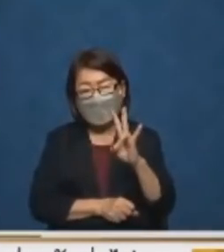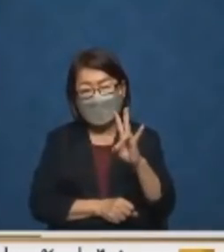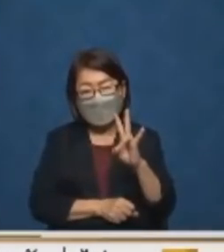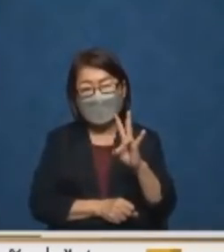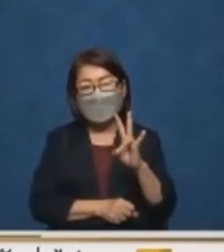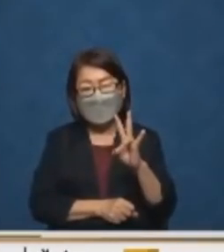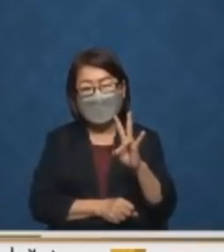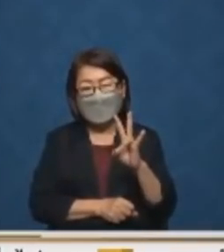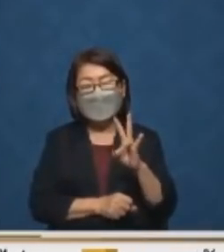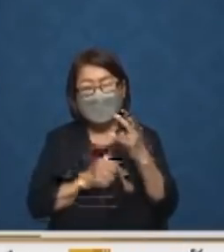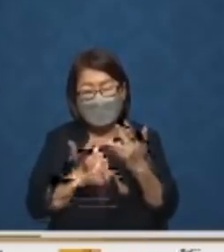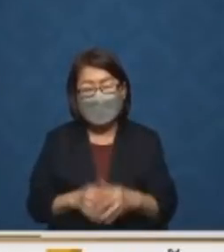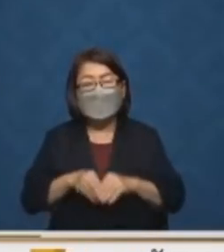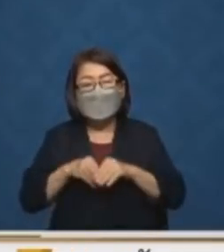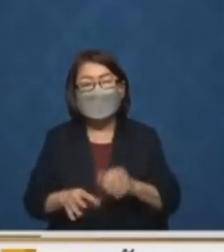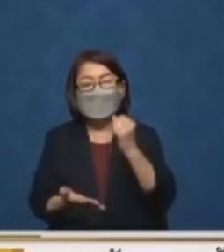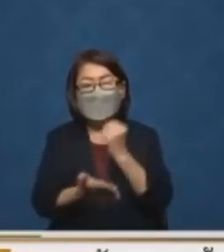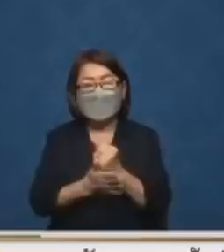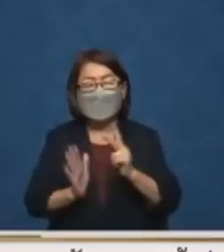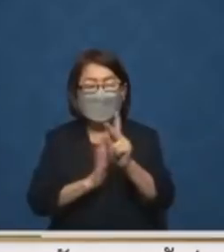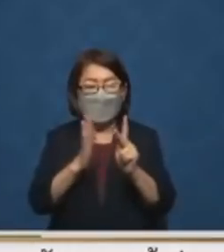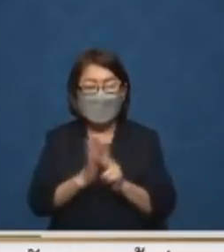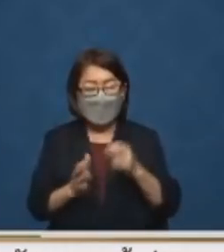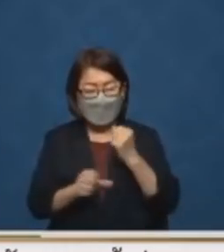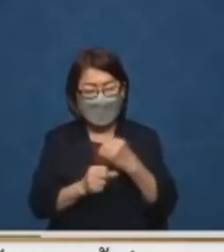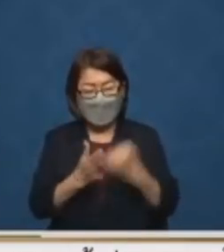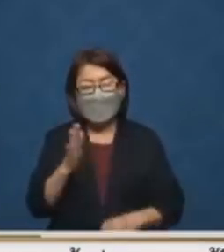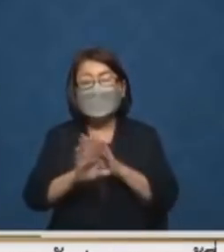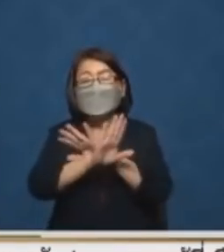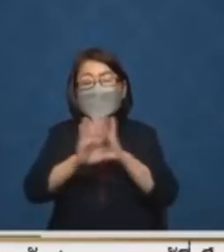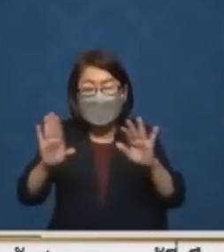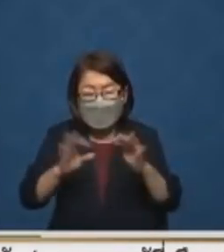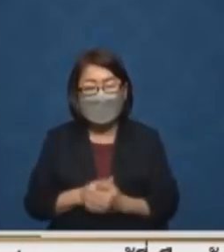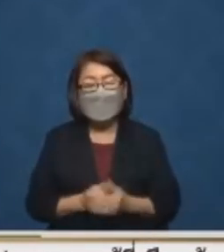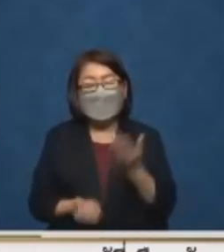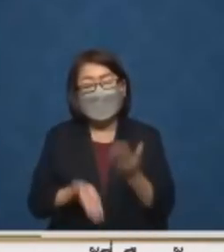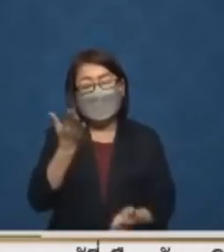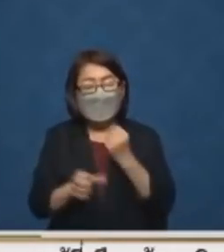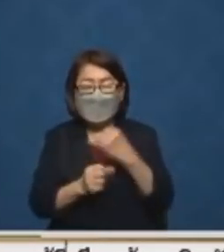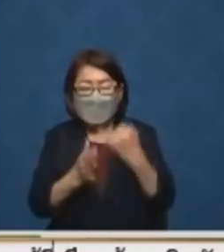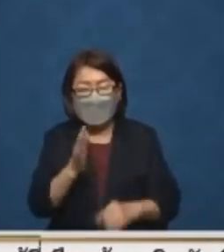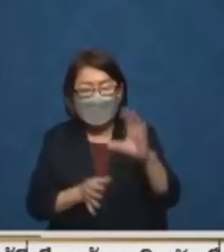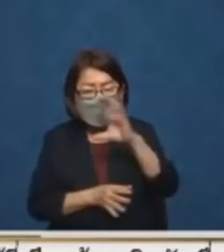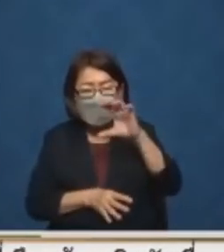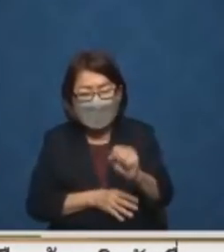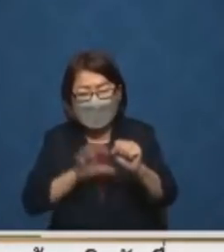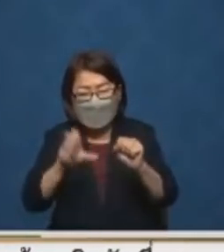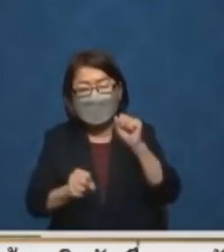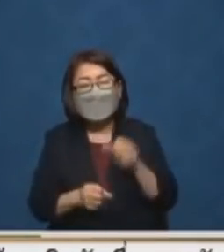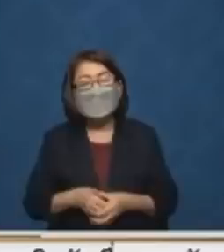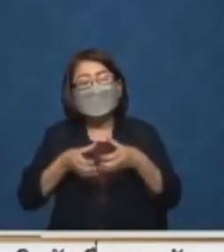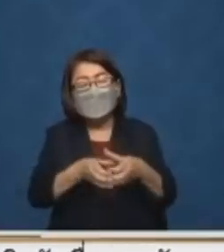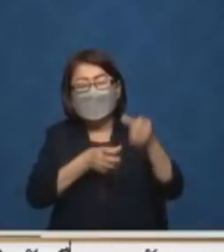ก็ลบออกรัฐมรูนยกเว้ความผดตนเองนะครับ จะทำอะไรปลาบปลบผู้ชมุมก็ยกเวนความผดตน